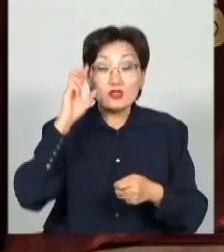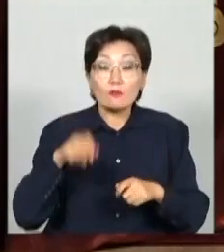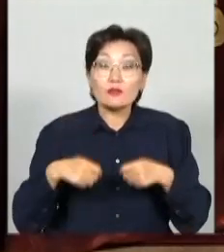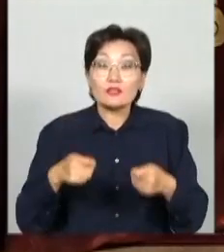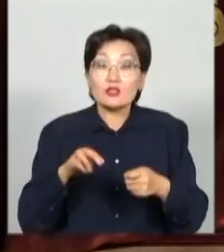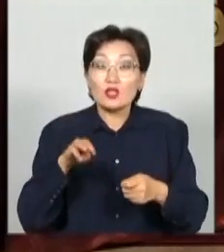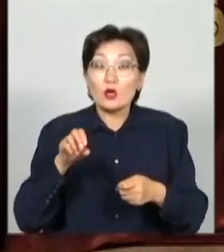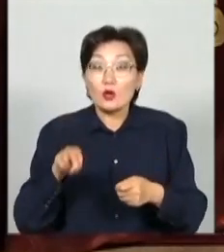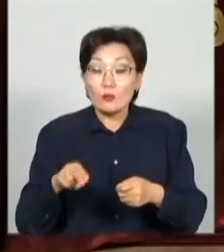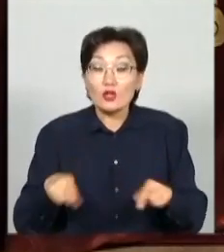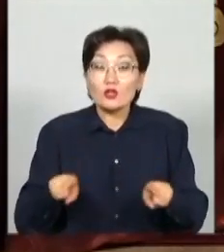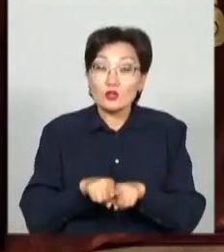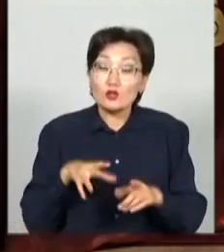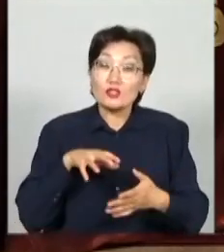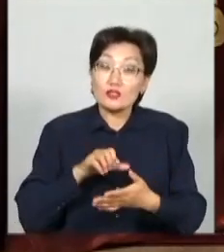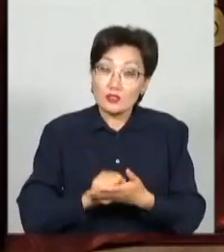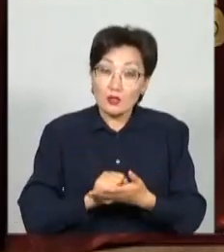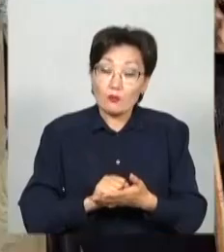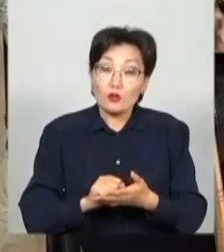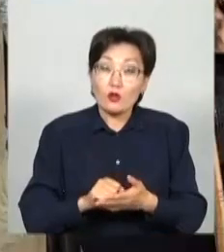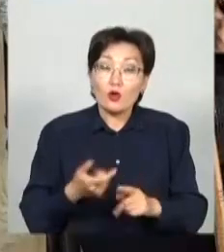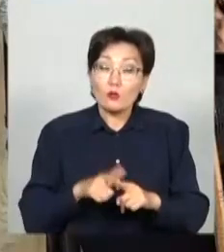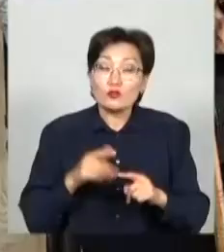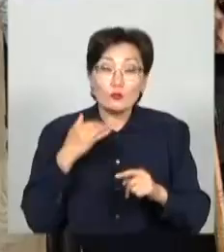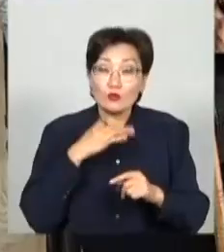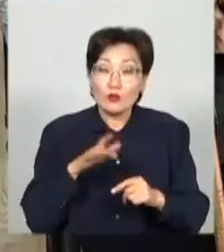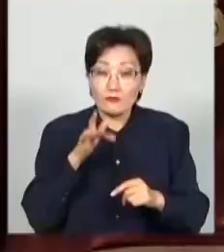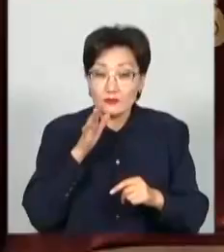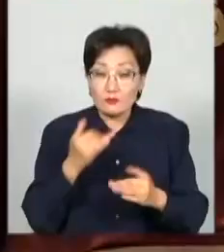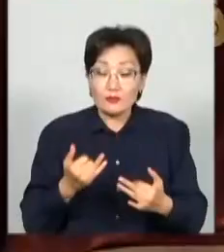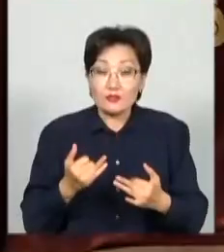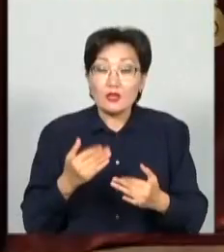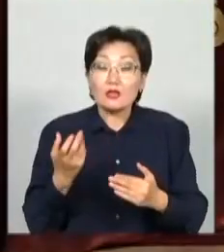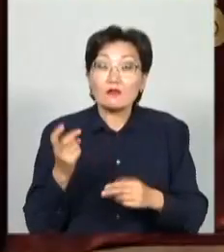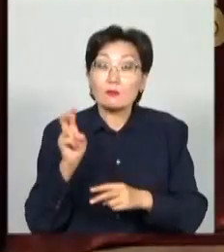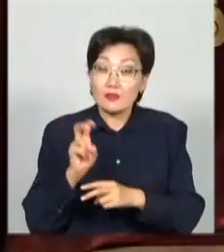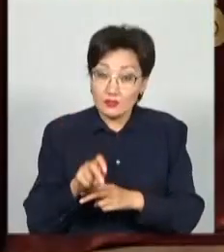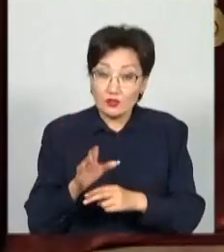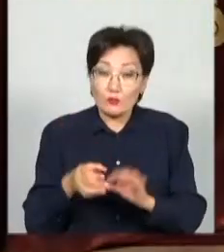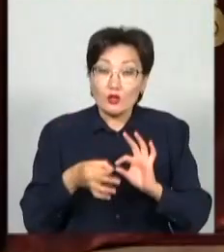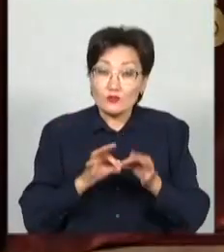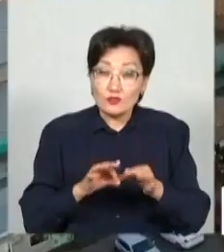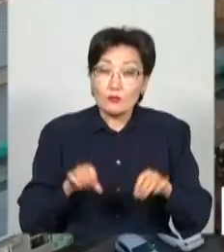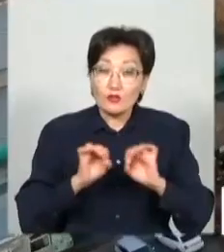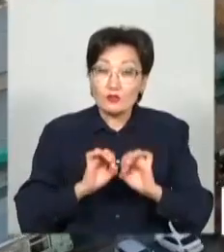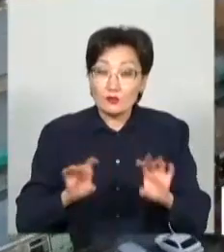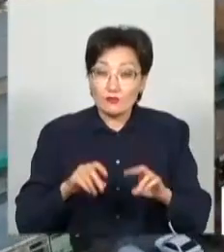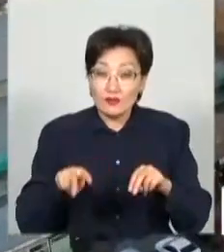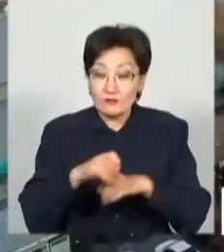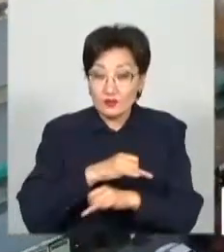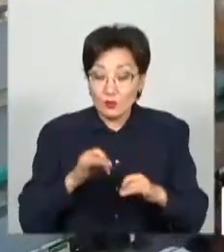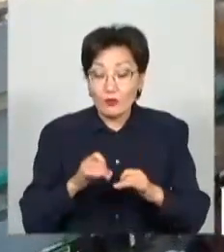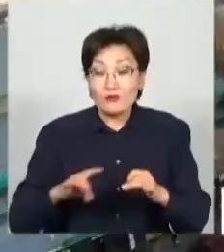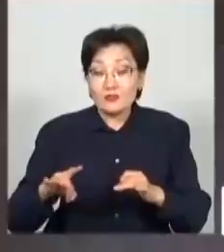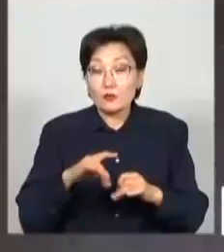передача ТП тоже займет очень большое много времени. Давайте мы к вам приедем, четко все это разъясним. На сегодня в